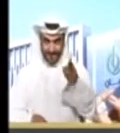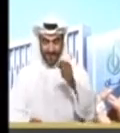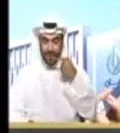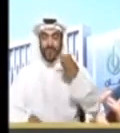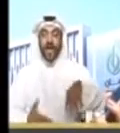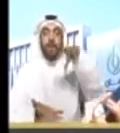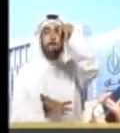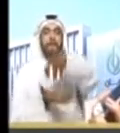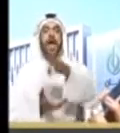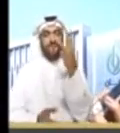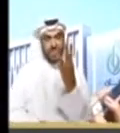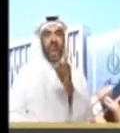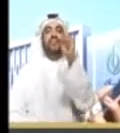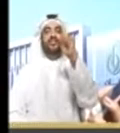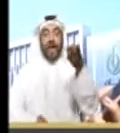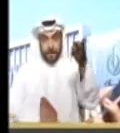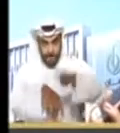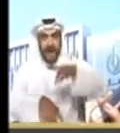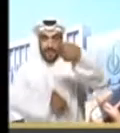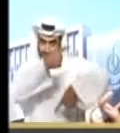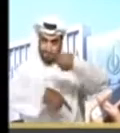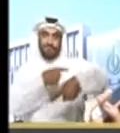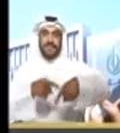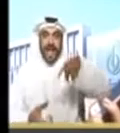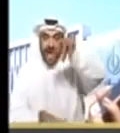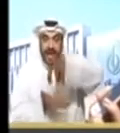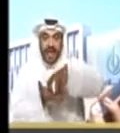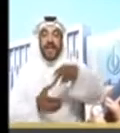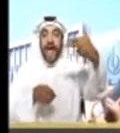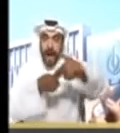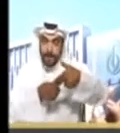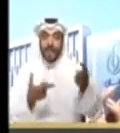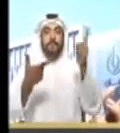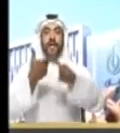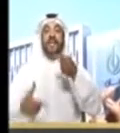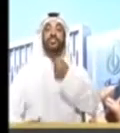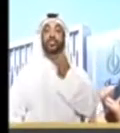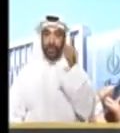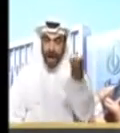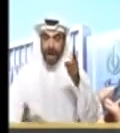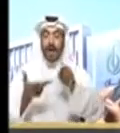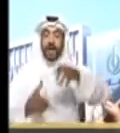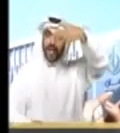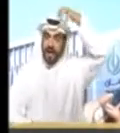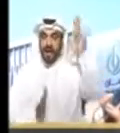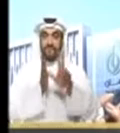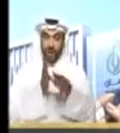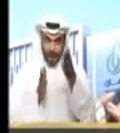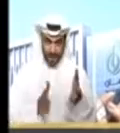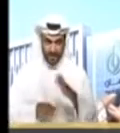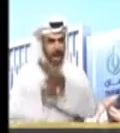محافظة الجهراء ومحافظة الفروانية، و12 مركز رعاية صحية أولية، حيغطي تقريبا ما